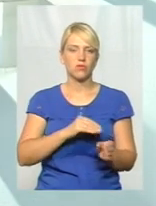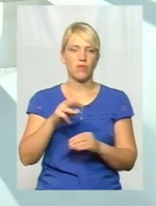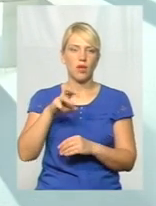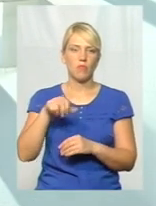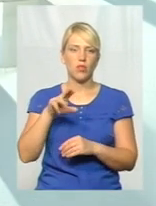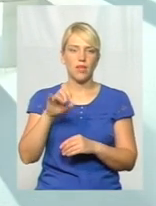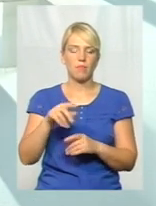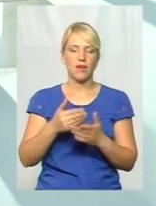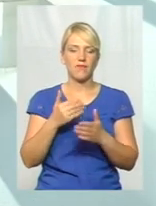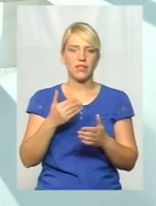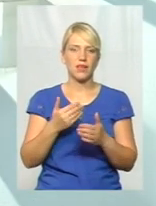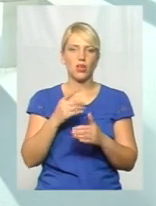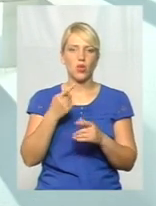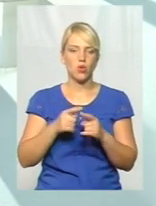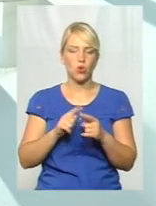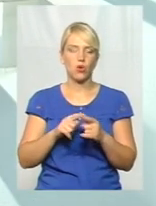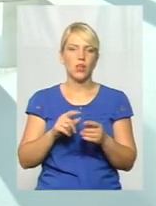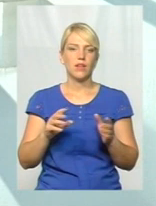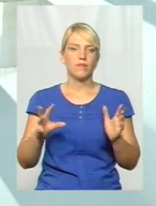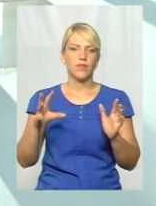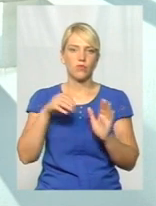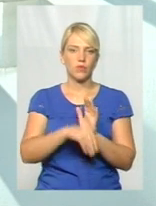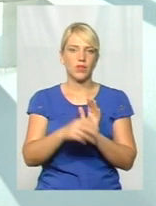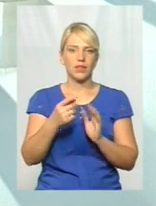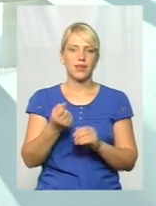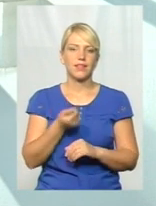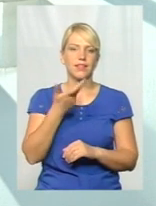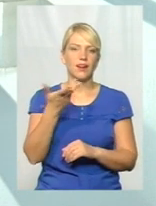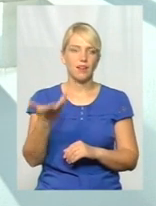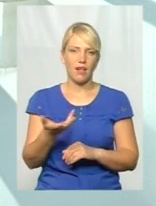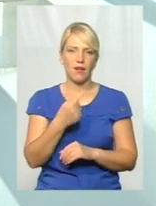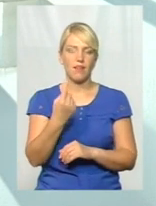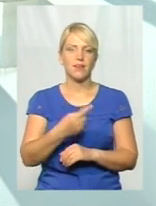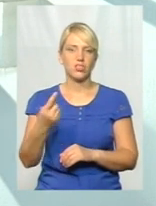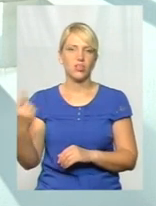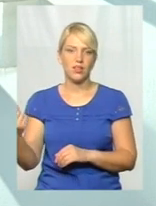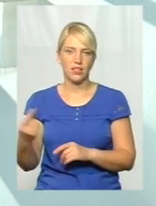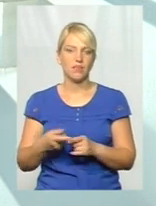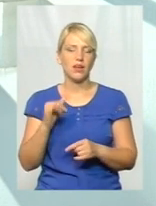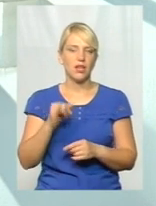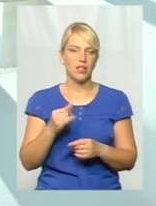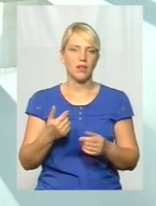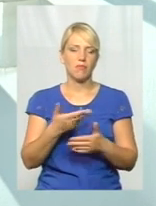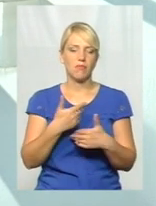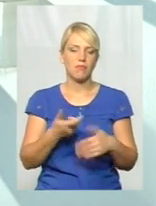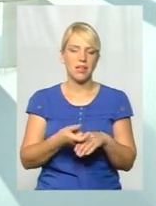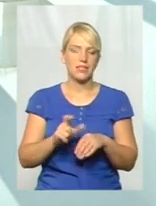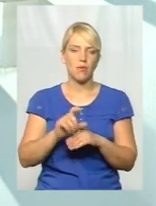стоїть кілька лічильників, ми максимально хочемо дані